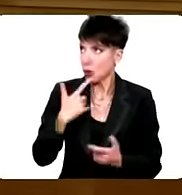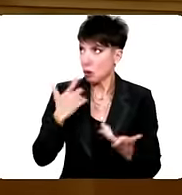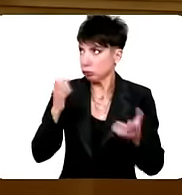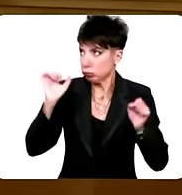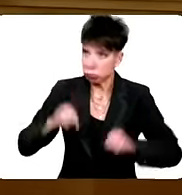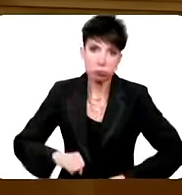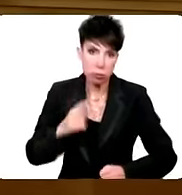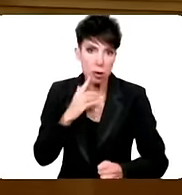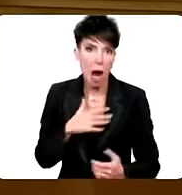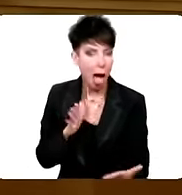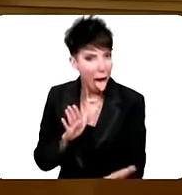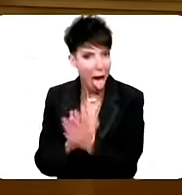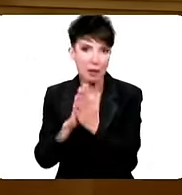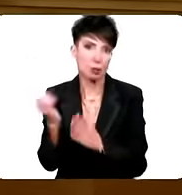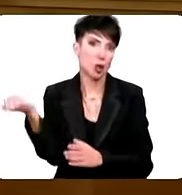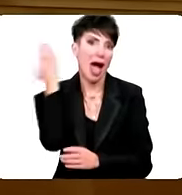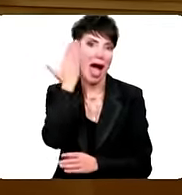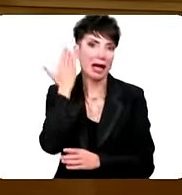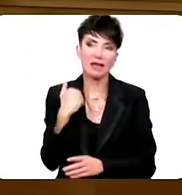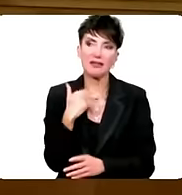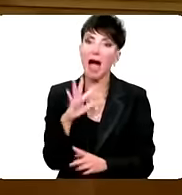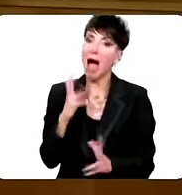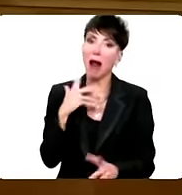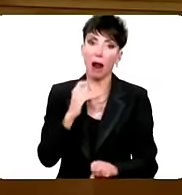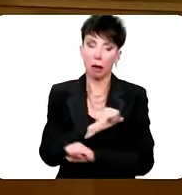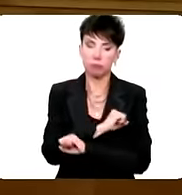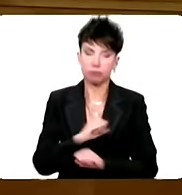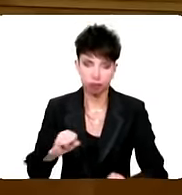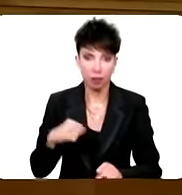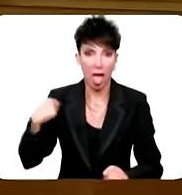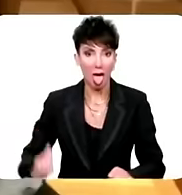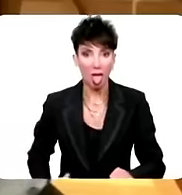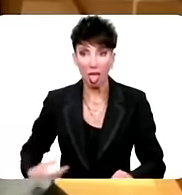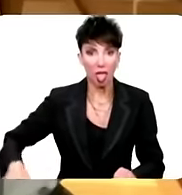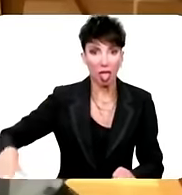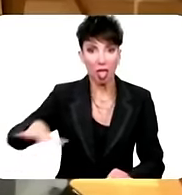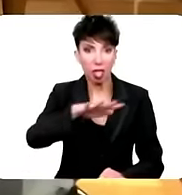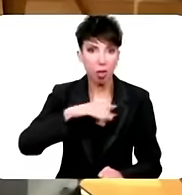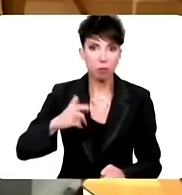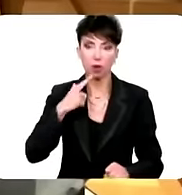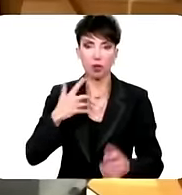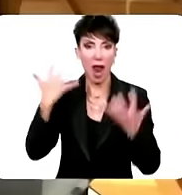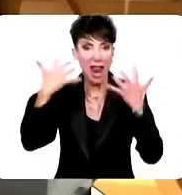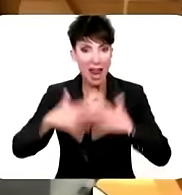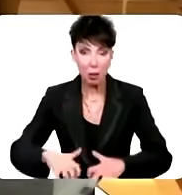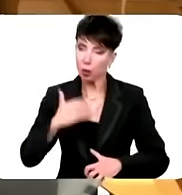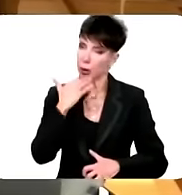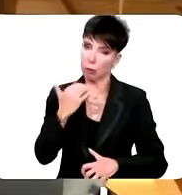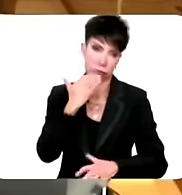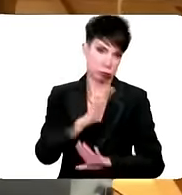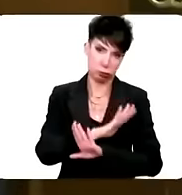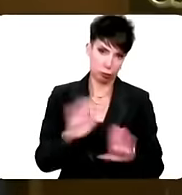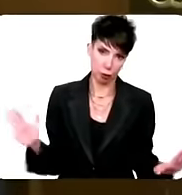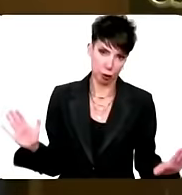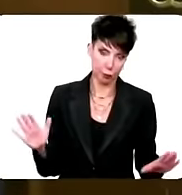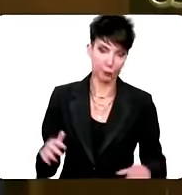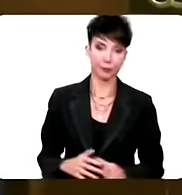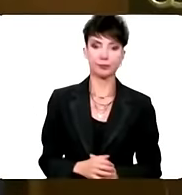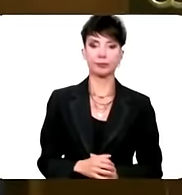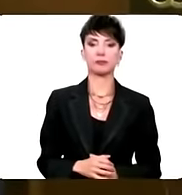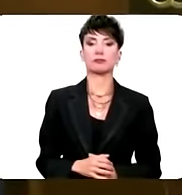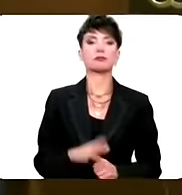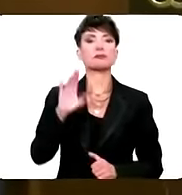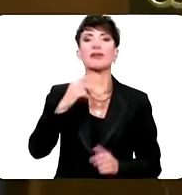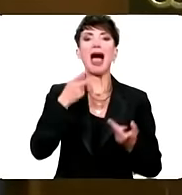κίνδυνο τη δημοσιονομική σταθερότητα. Γιατί αυτό θα δημιουργούσε πολλαπλάσια προβλήματα στη συνέχεια. Φορολόγηση ελεύθερων επαγγελματιών. Ένα ζήτημα